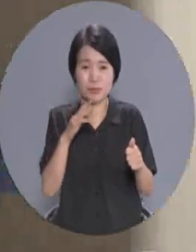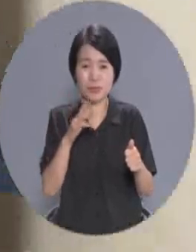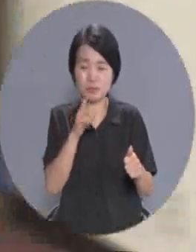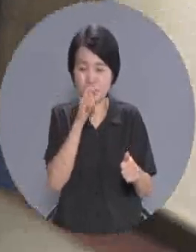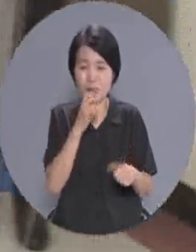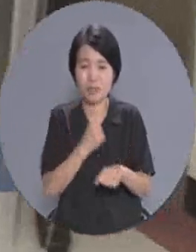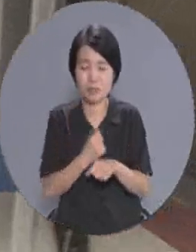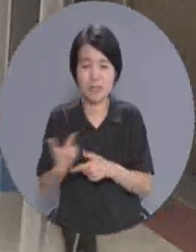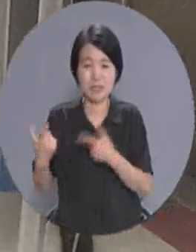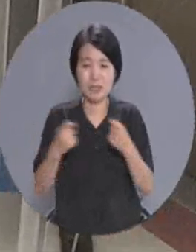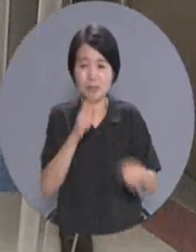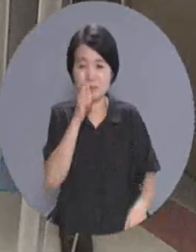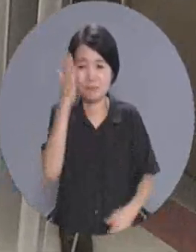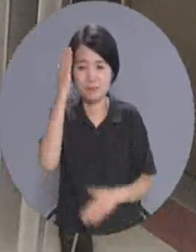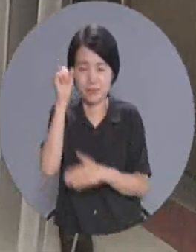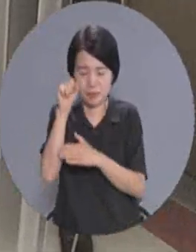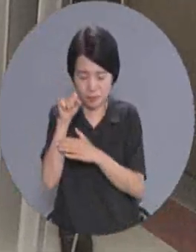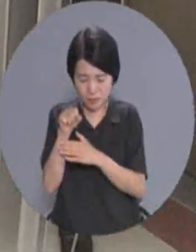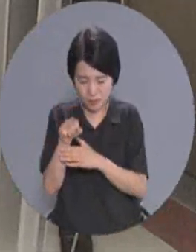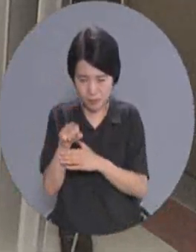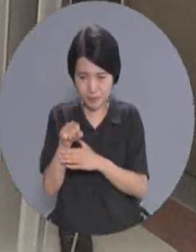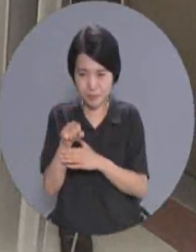하겠습니다. 육독, 묵념.